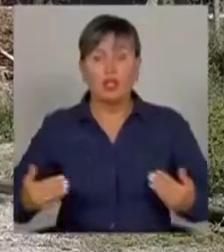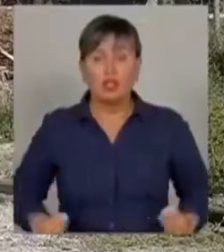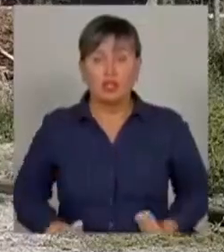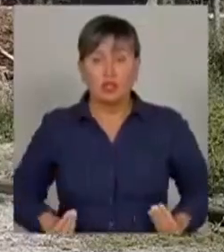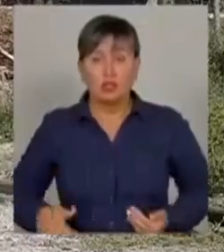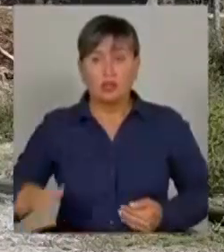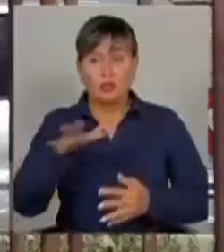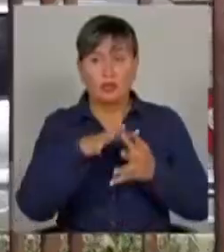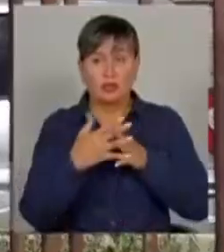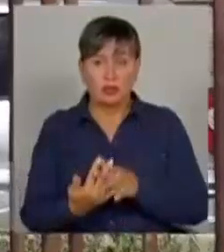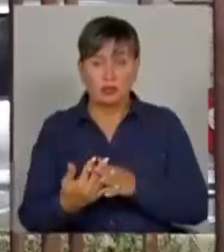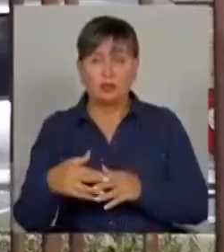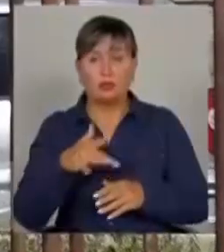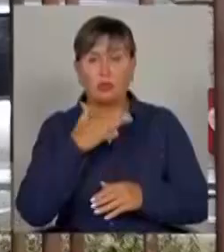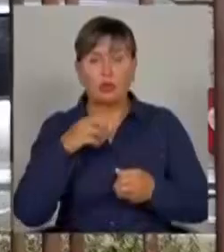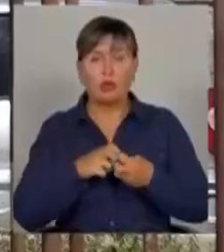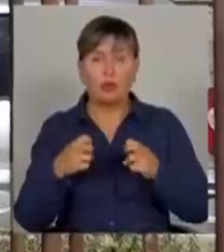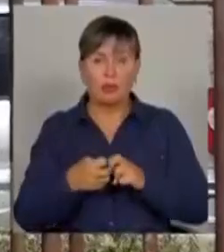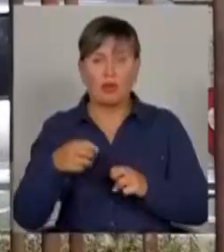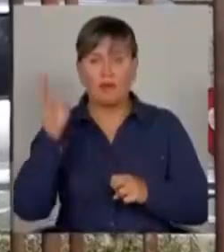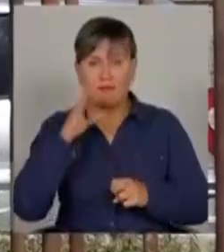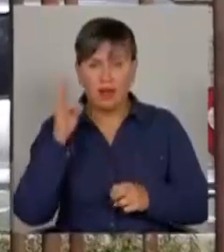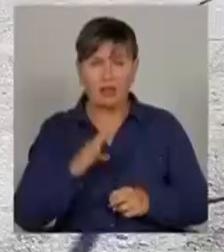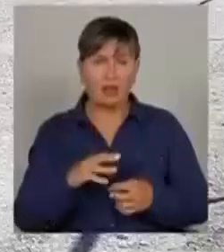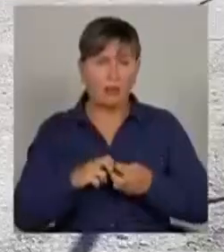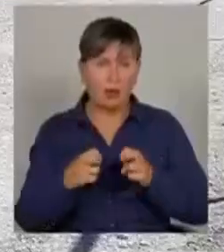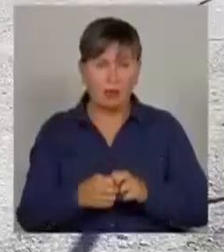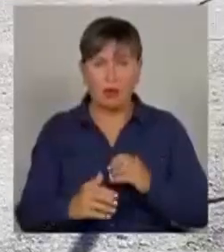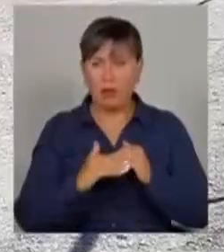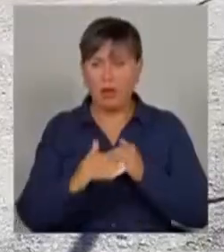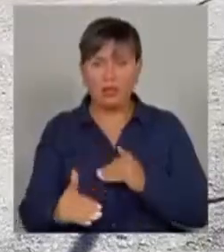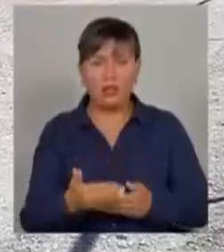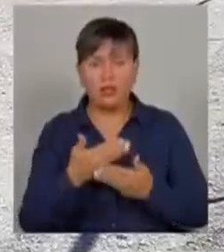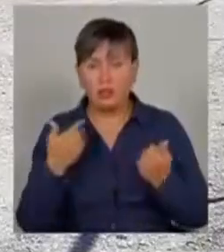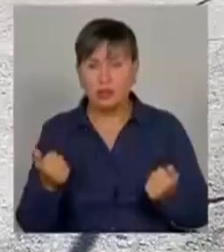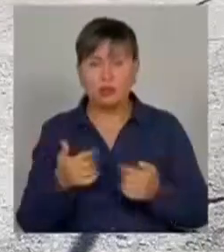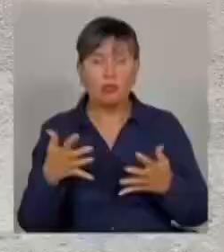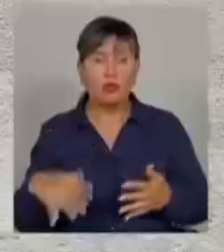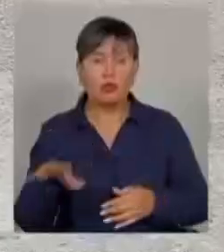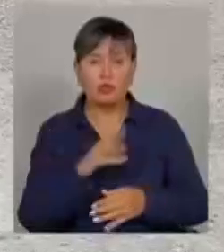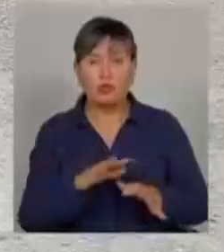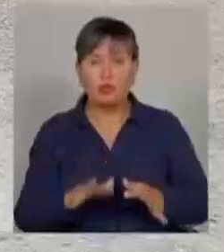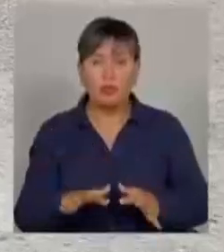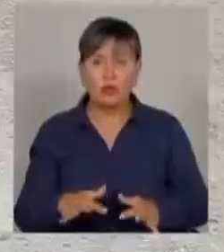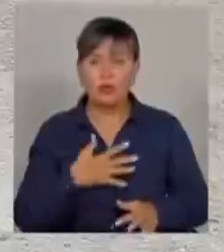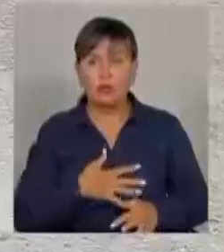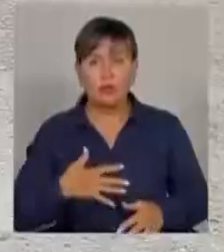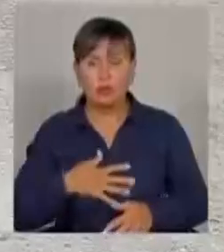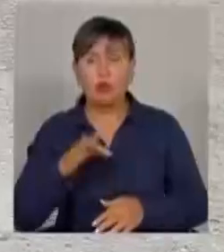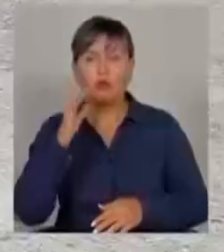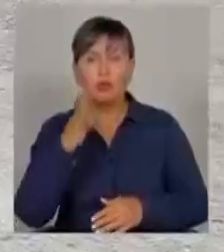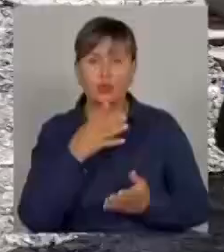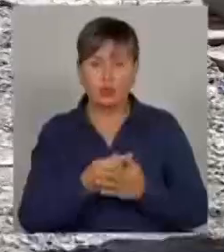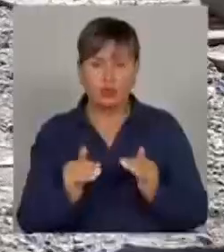дачного массива Алатау-Фазенда много проблем. Вода с перебоями, асфальт в дефиците. Но больше всего местные переживают о будущем